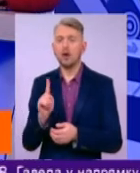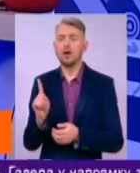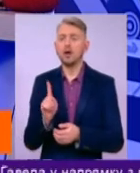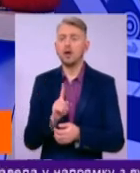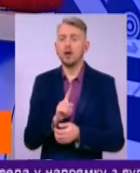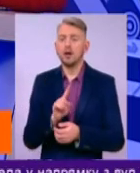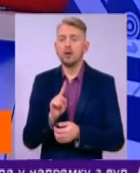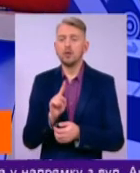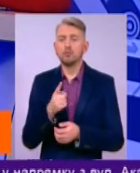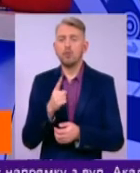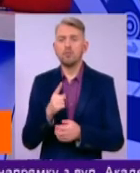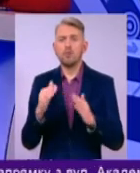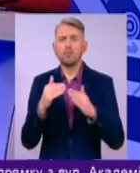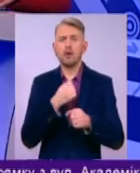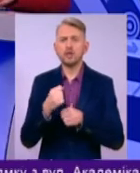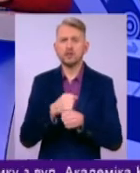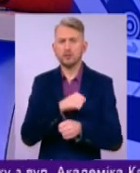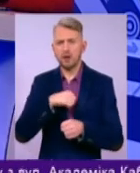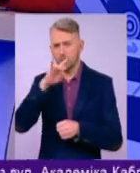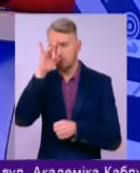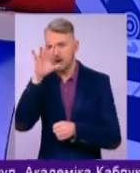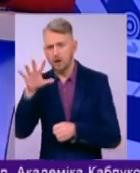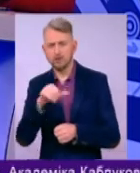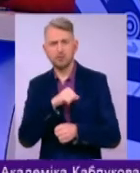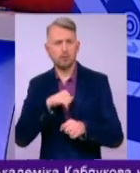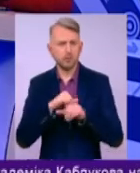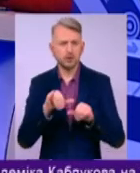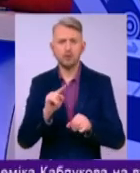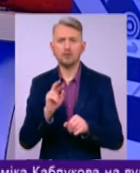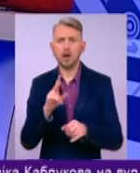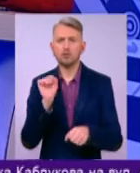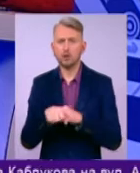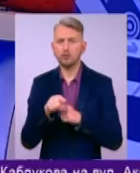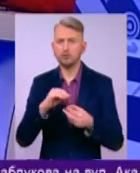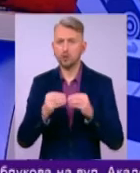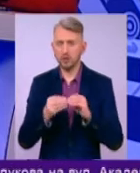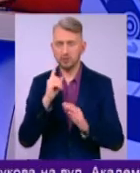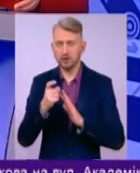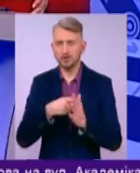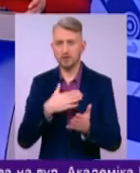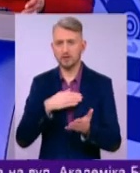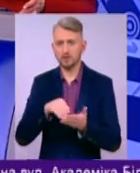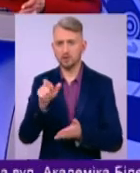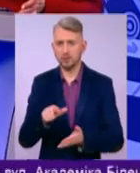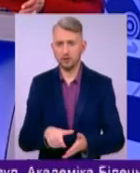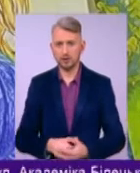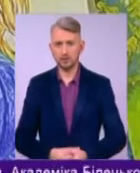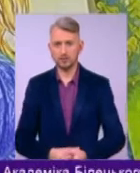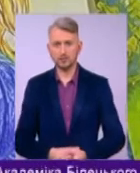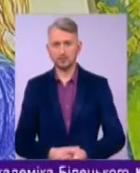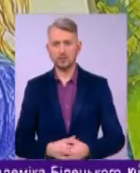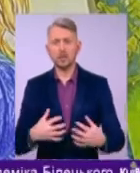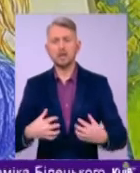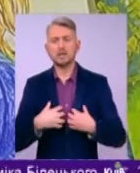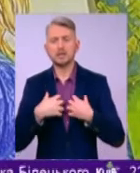насильство найпопулярніше і найпоширеніше? І як долати цю проблему, дізнавалася Оксана Лущик. Давайте подивимося.